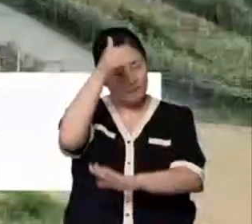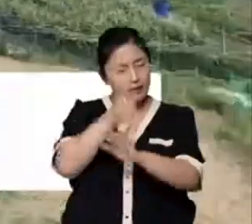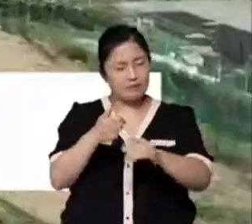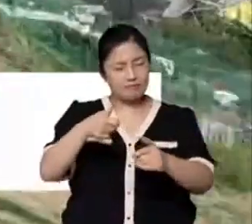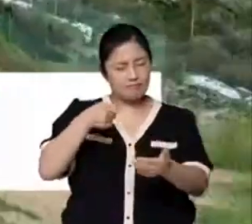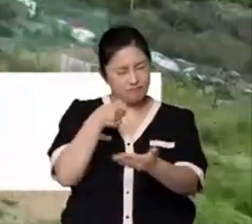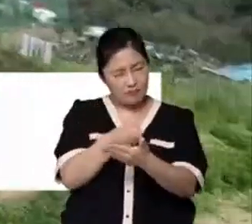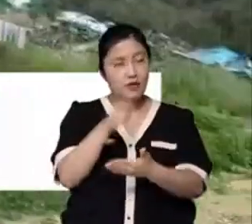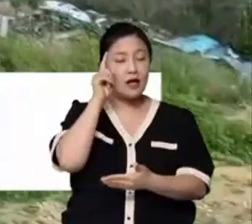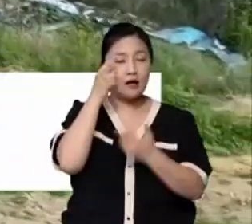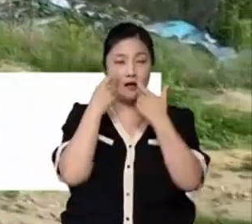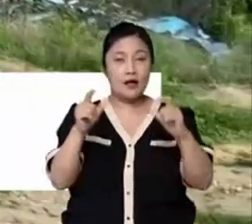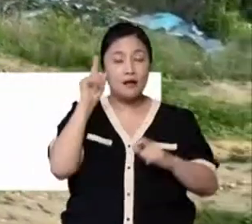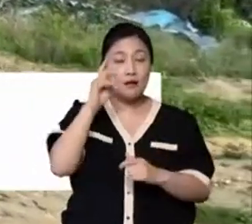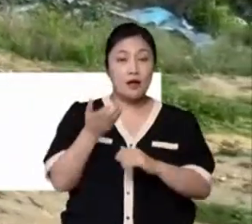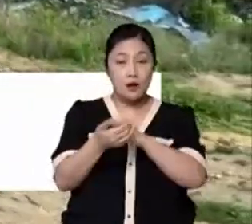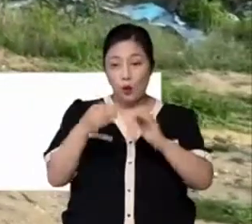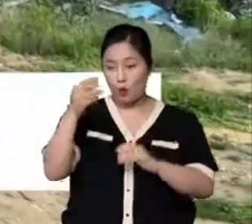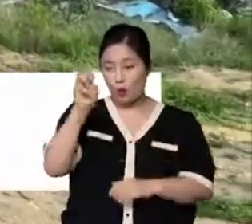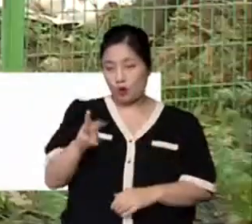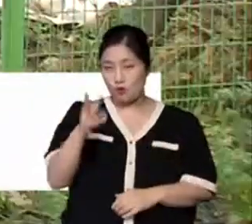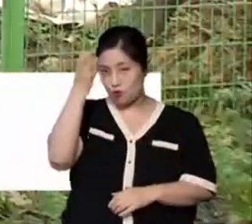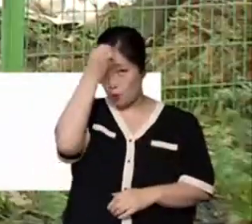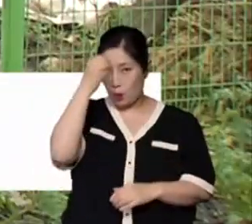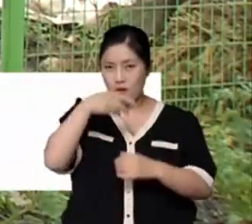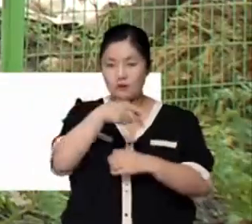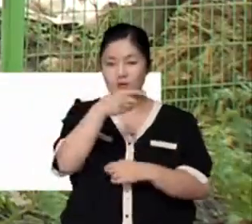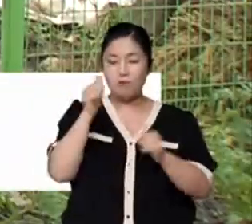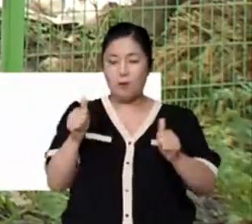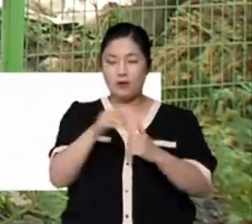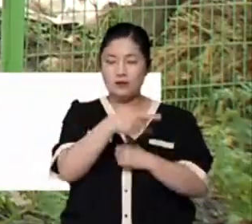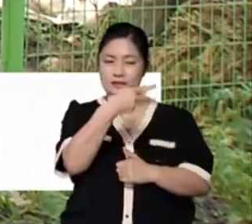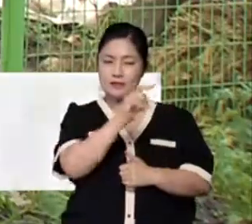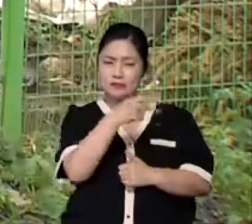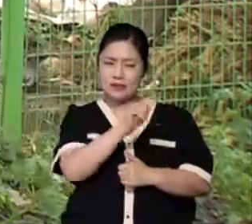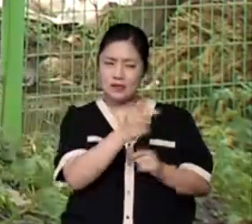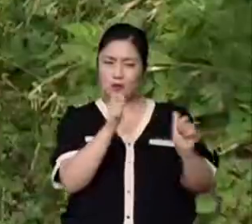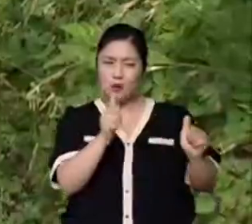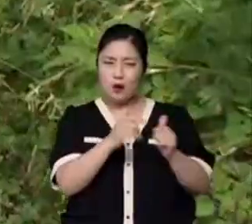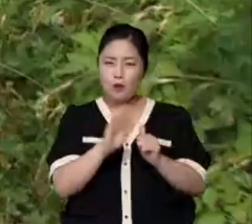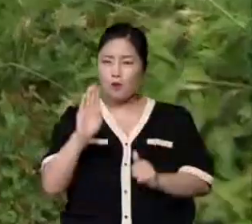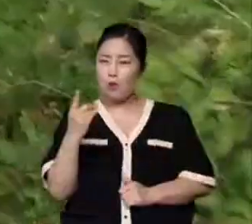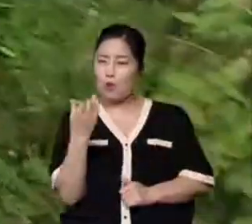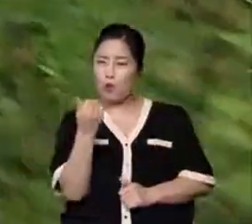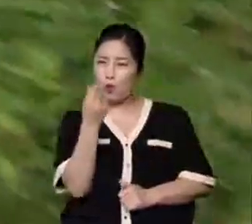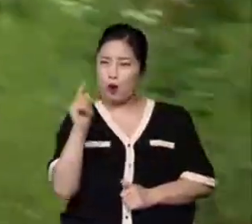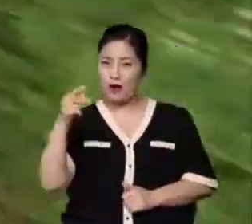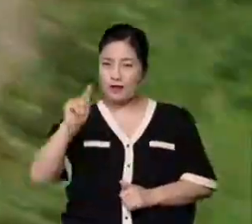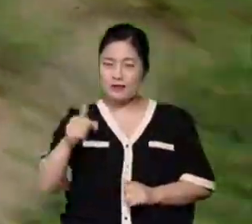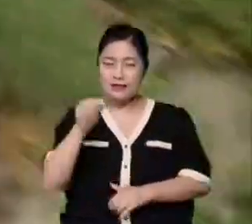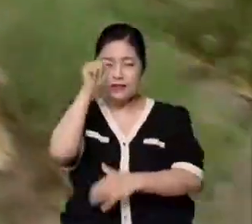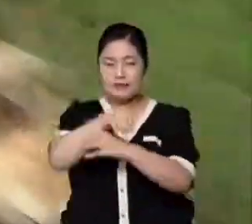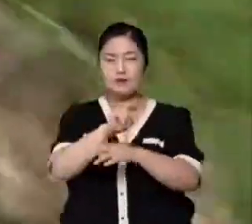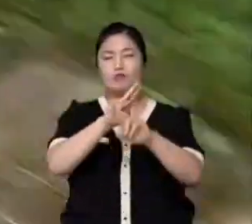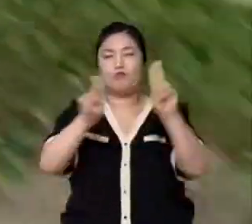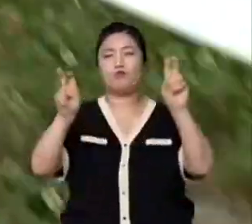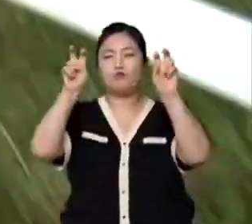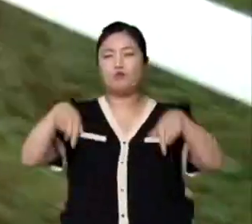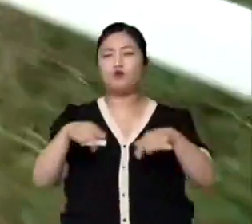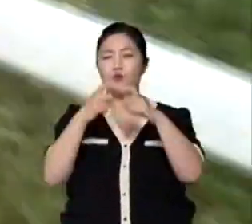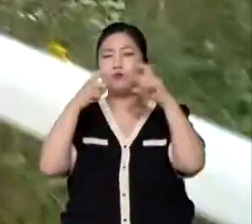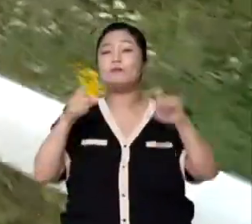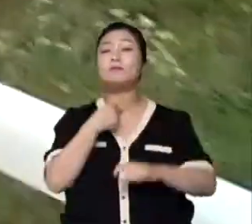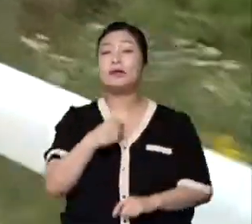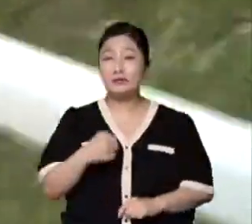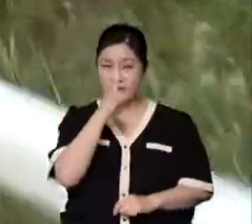보입니다. 앞서 광주고등법원이 삼산공원과 비슷한 상황에 놓여있던 봉화산 공원에 대해 인가처분 무효 판결을